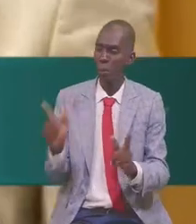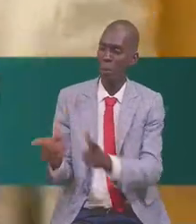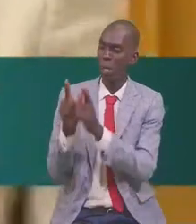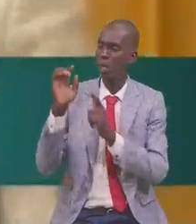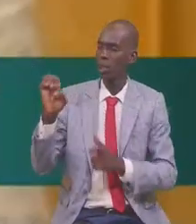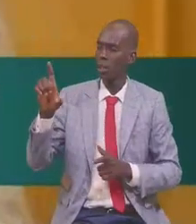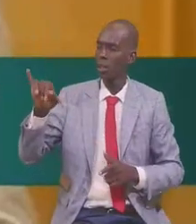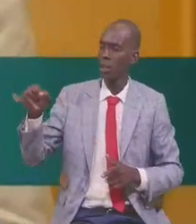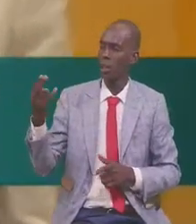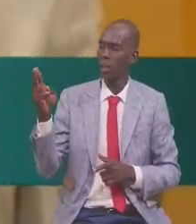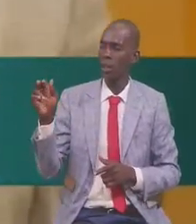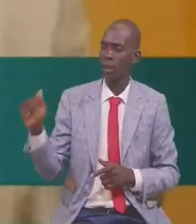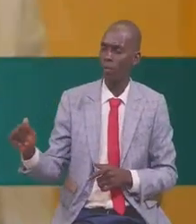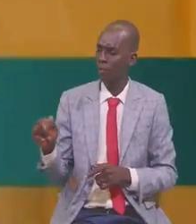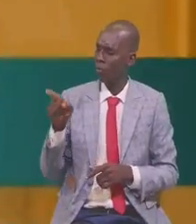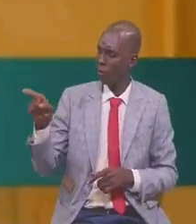ne suivait pas Élie